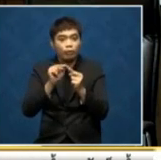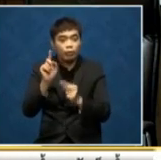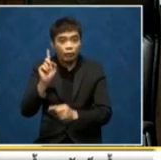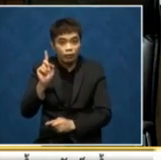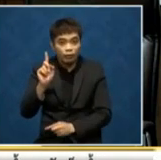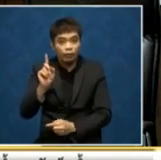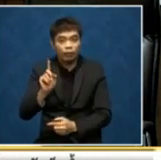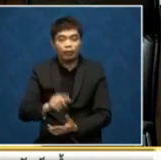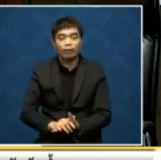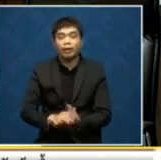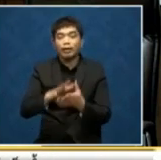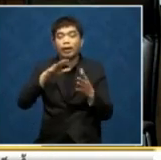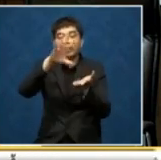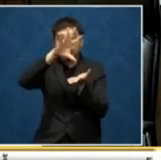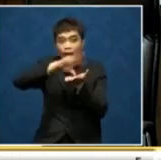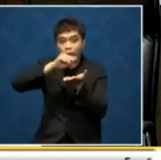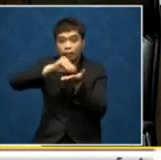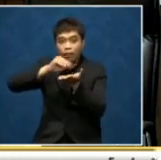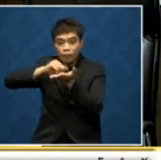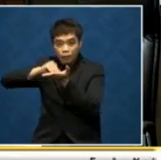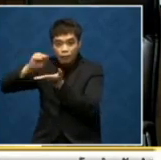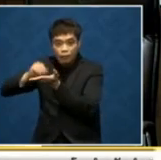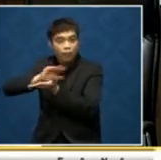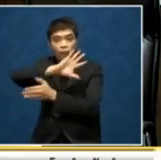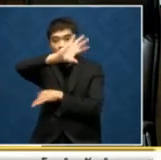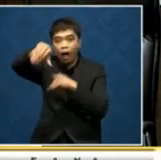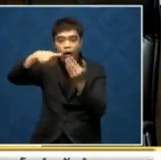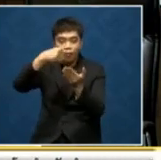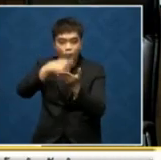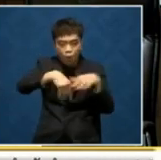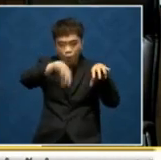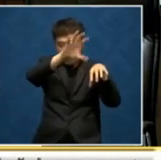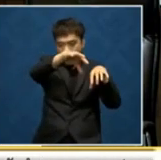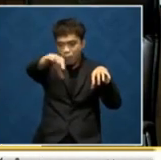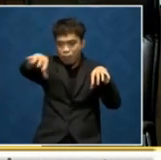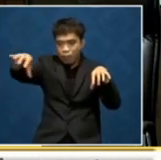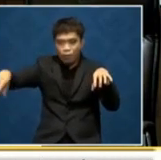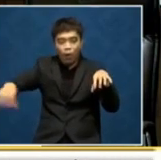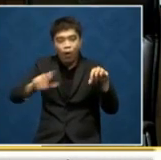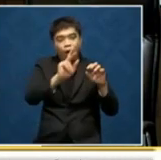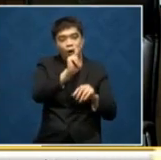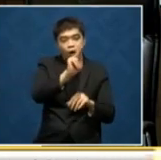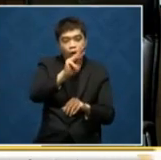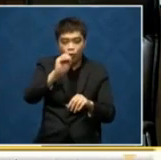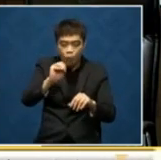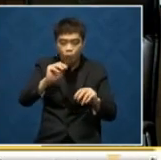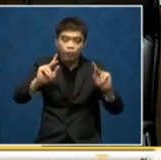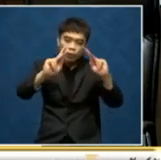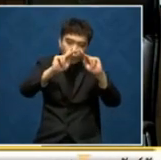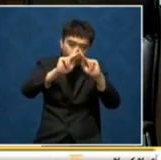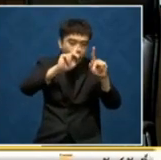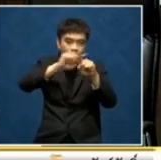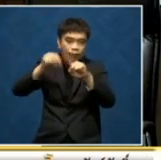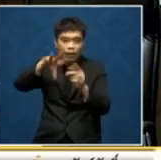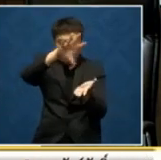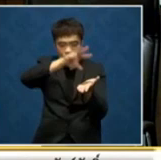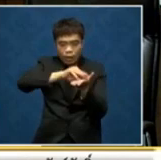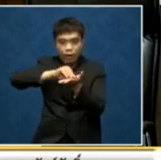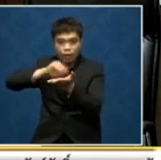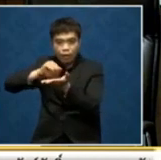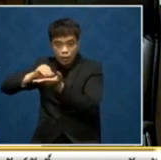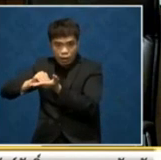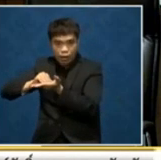ในส่วนของ Big Dataนะในแต่ละกระทรวงทบวงกรมต้องมีการจัดระบบตรงนี้ให้ชัดเจนอ่าในส่วนของการที่จะขับเคลื่อนอ่าเป็น